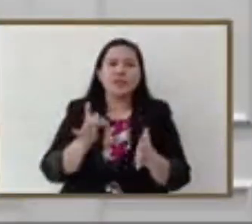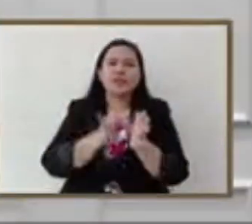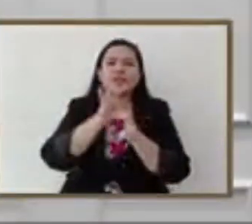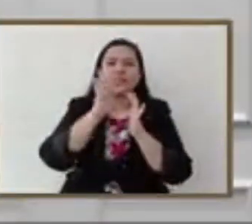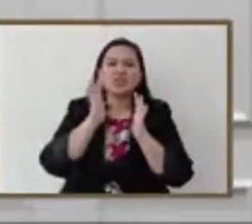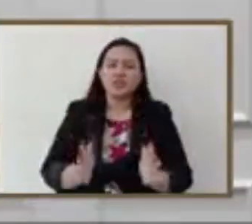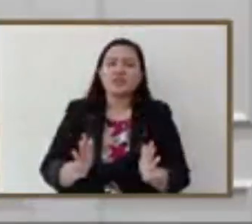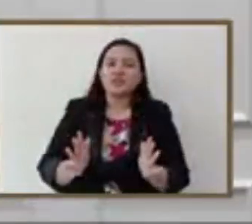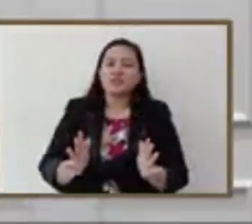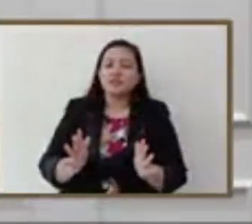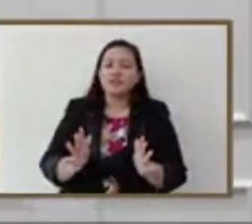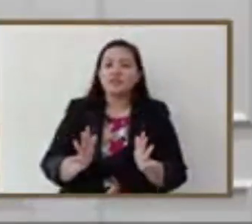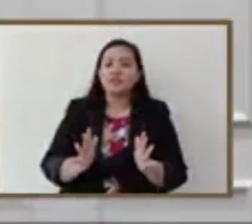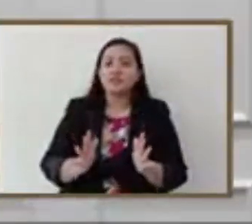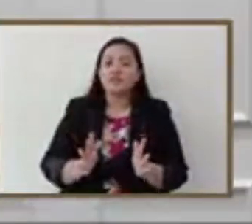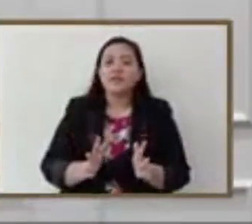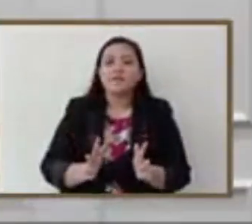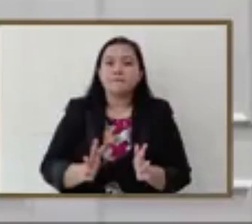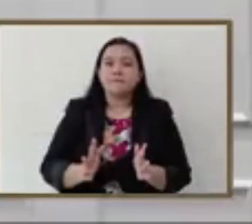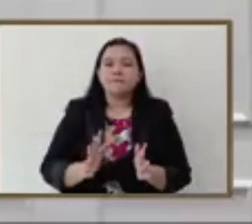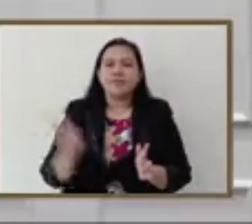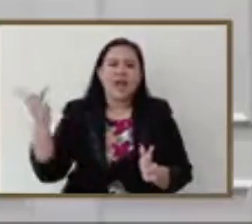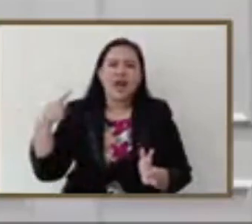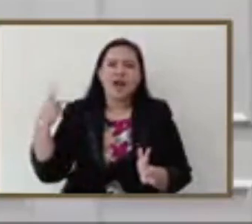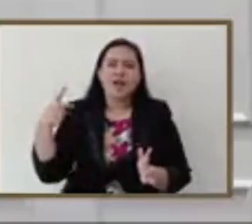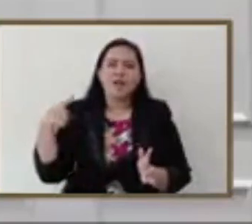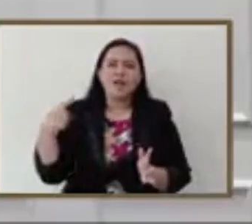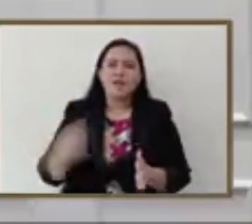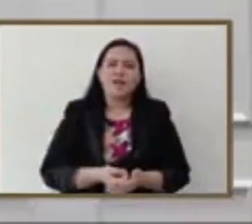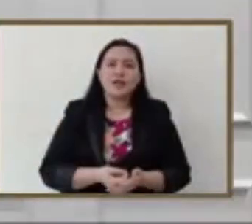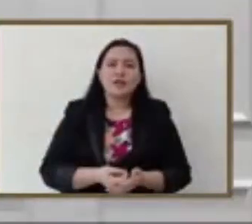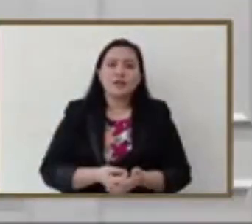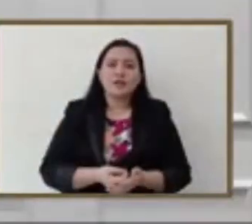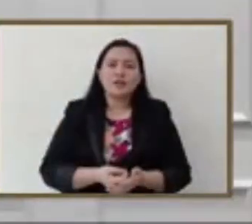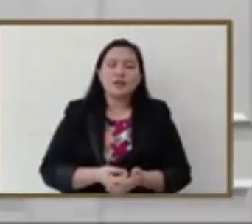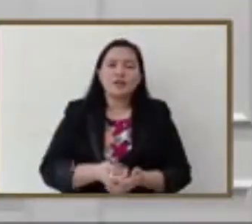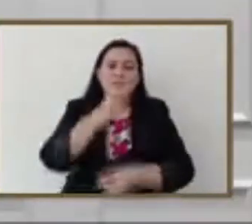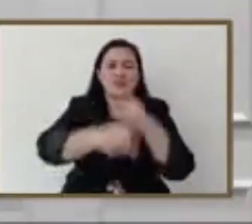lumalabas na pananalita o prinsipyo mula sa psychologist.